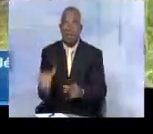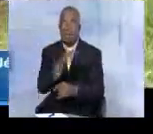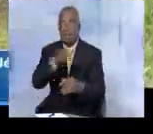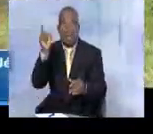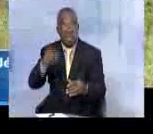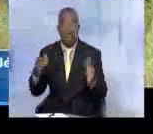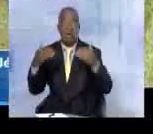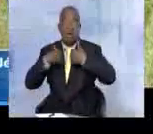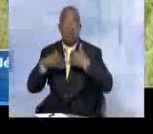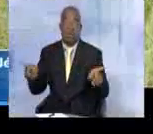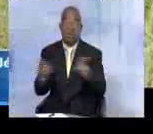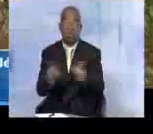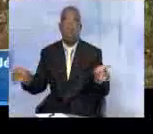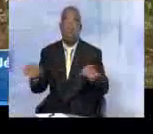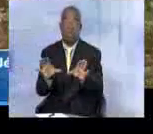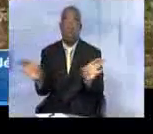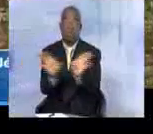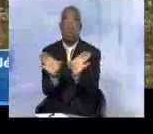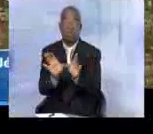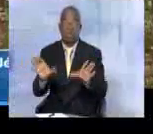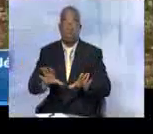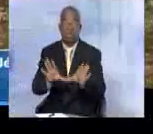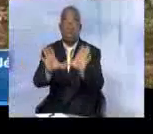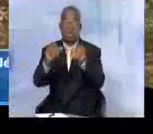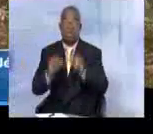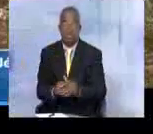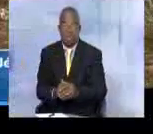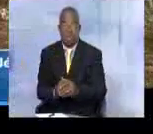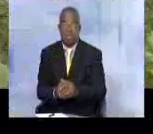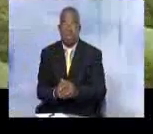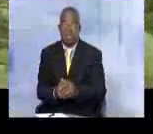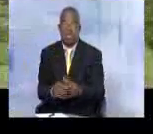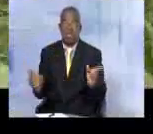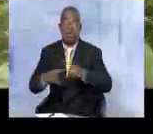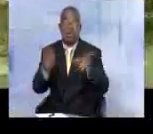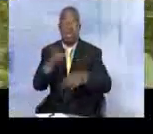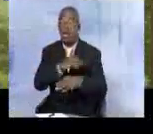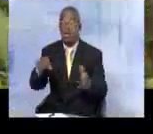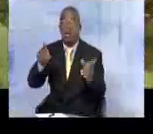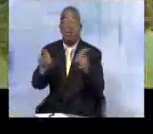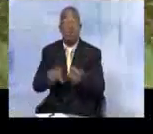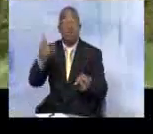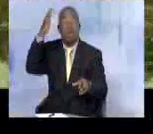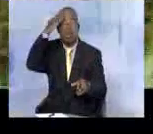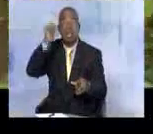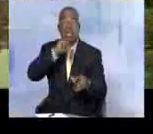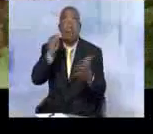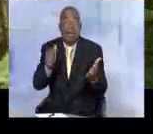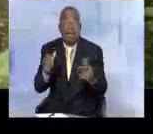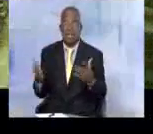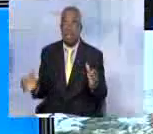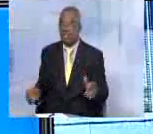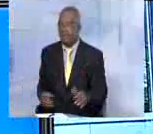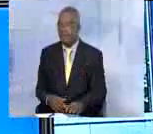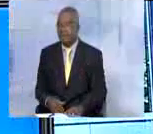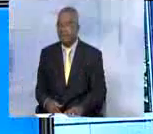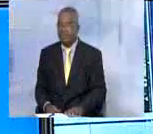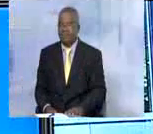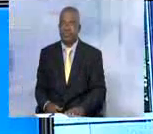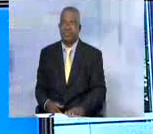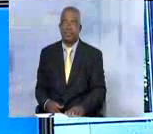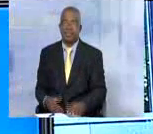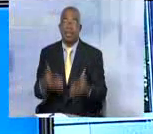œuvre. C'est à ce niveau que commencent les difficultés, notamment avec l'ignorance ou la méconnaissance de la réglementation. Et